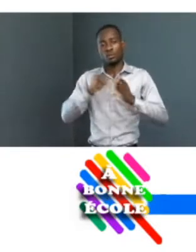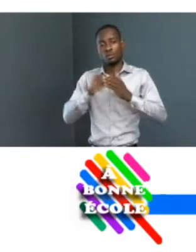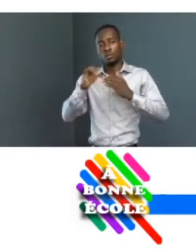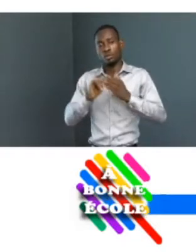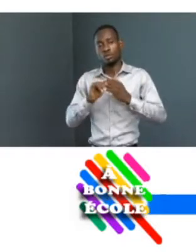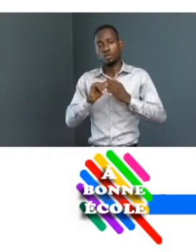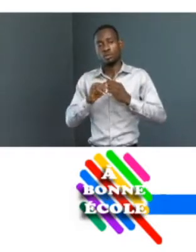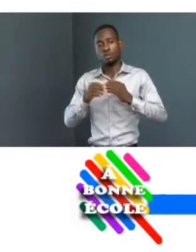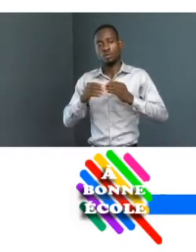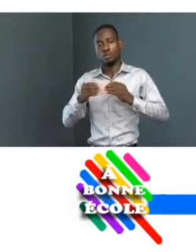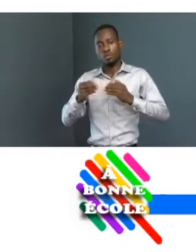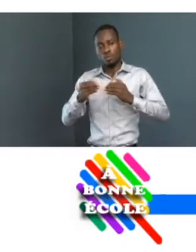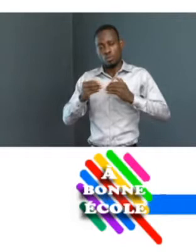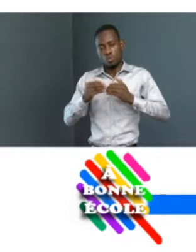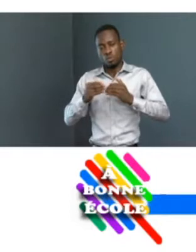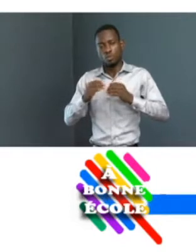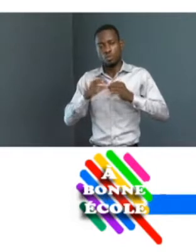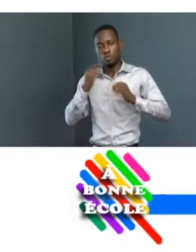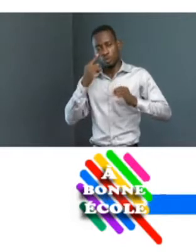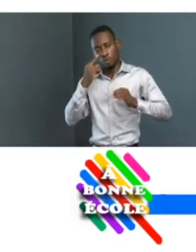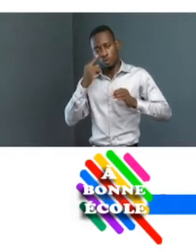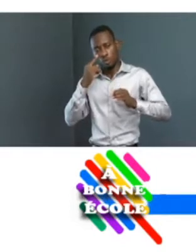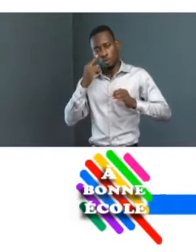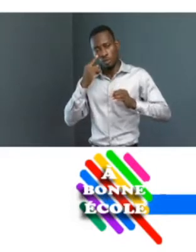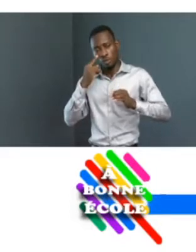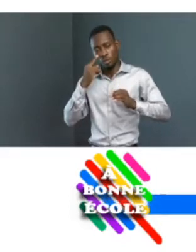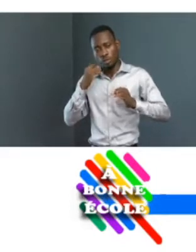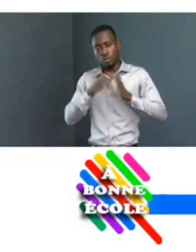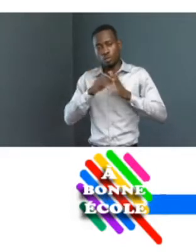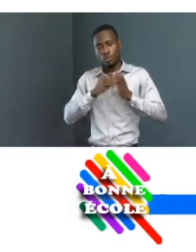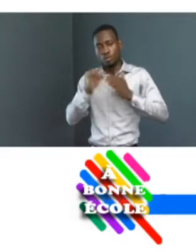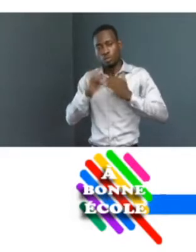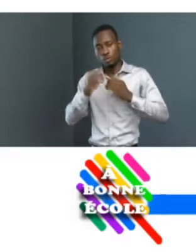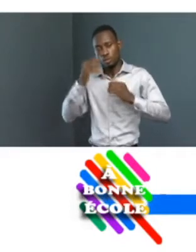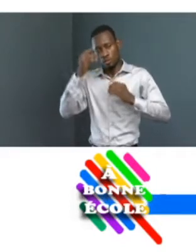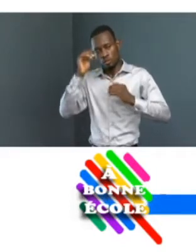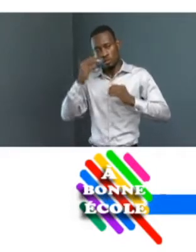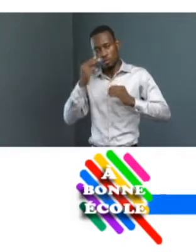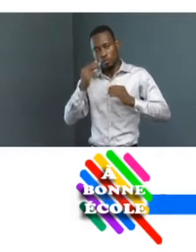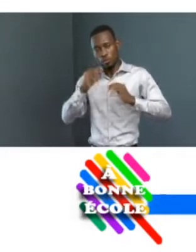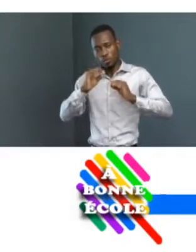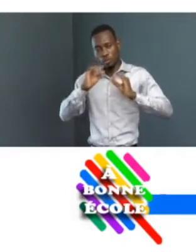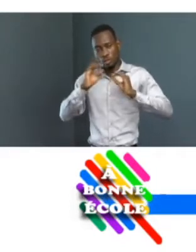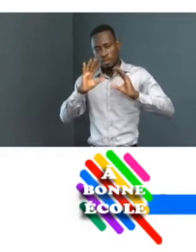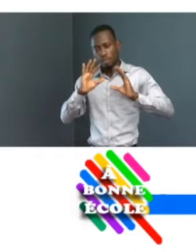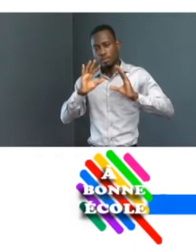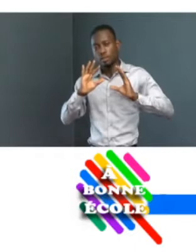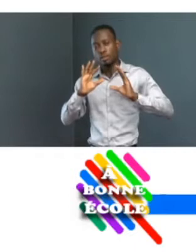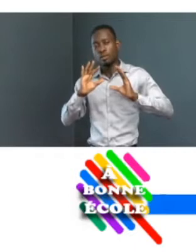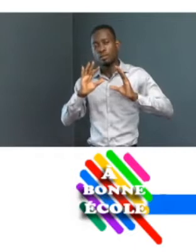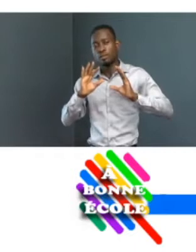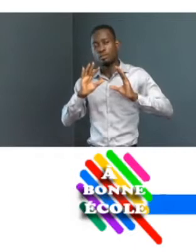proche de l'œil. Cet objet, pour être vu nettement,